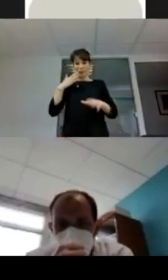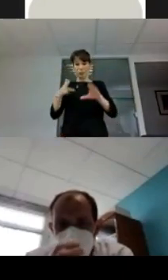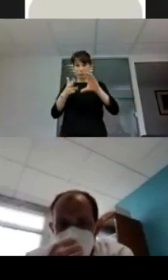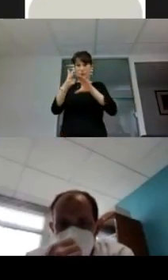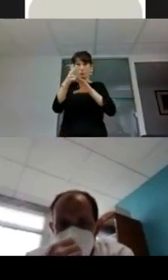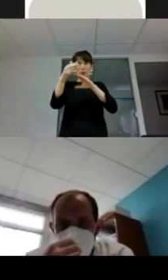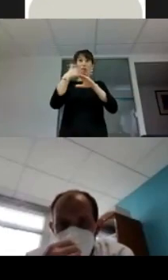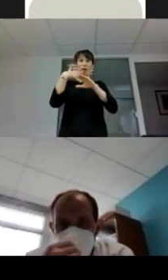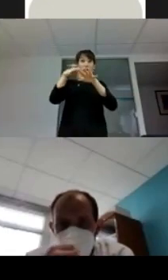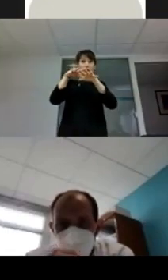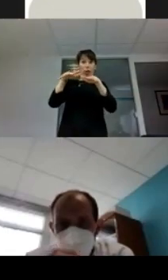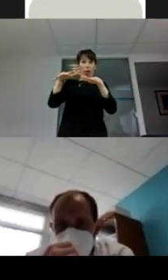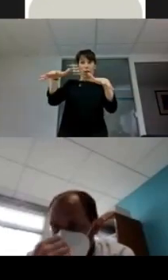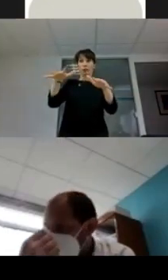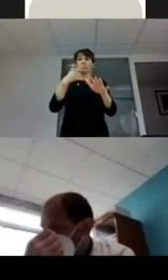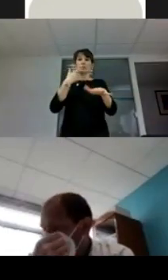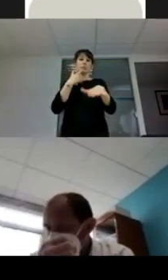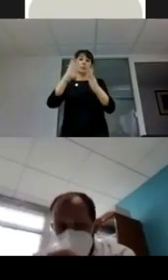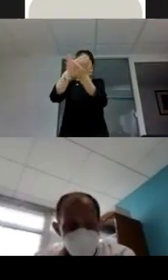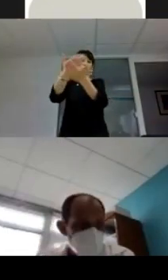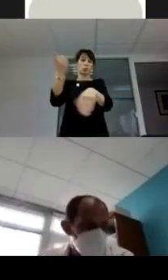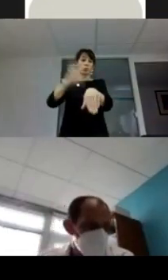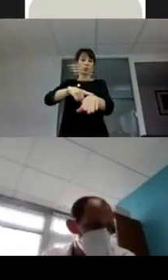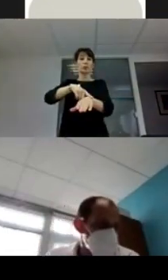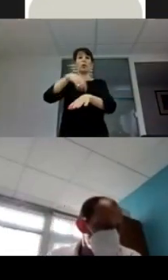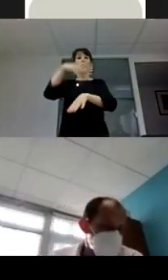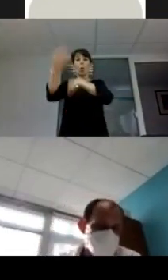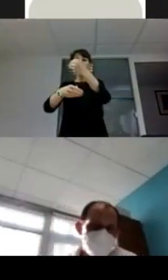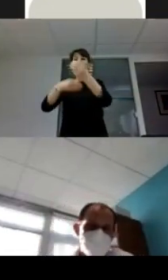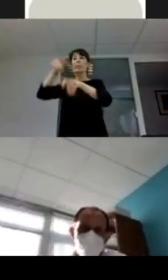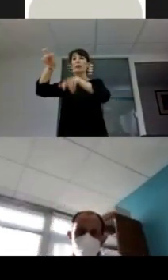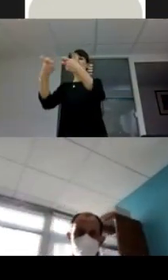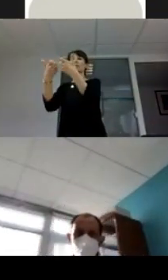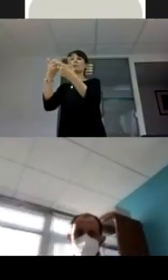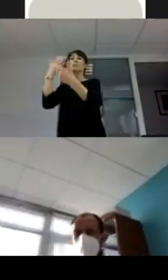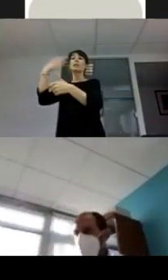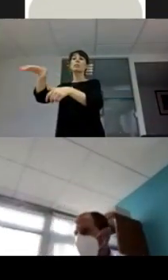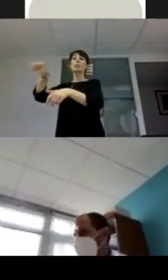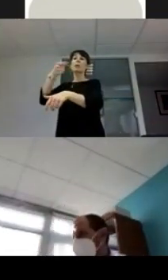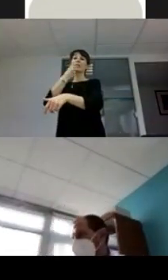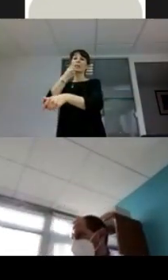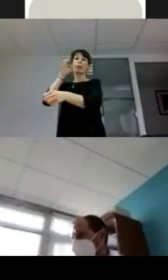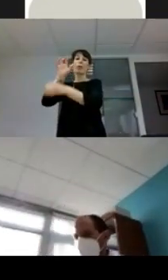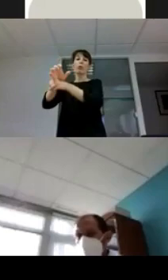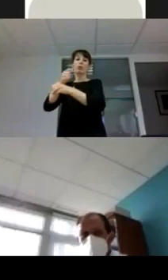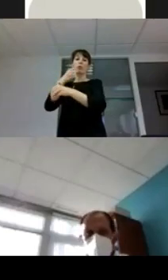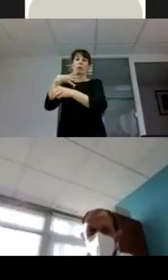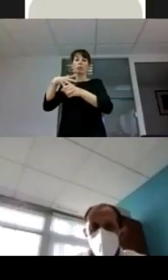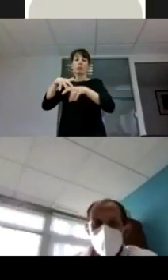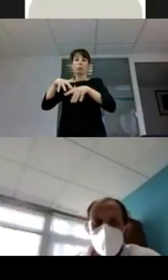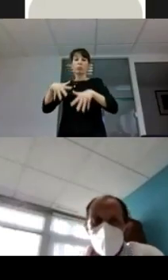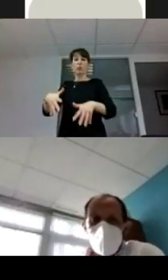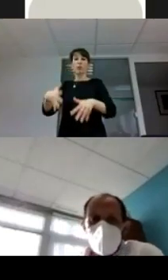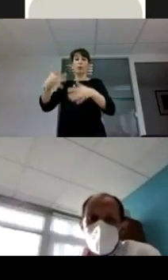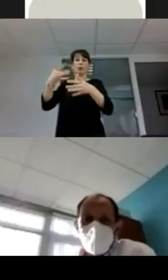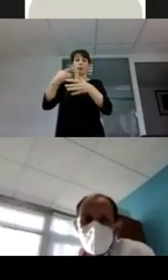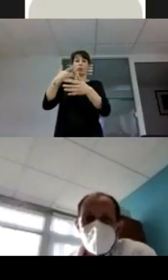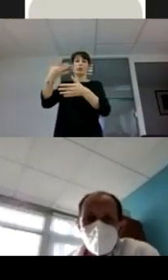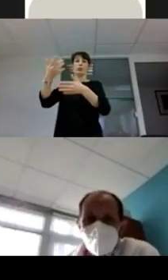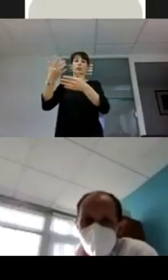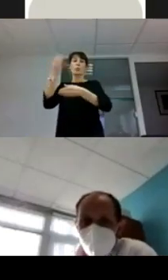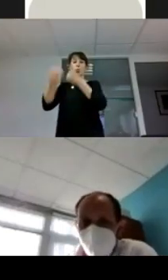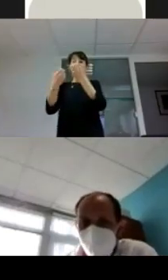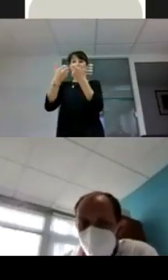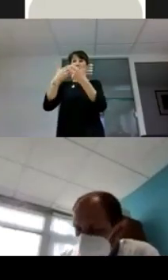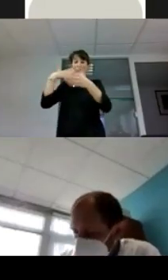qui survient immédiatement pendant l'examen. Dans ce cas-là, on l'arrête instantanément, ou secondaire, notamment pour les patients qui sont sous anticoagulants ou